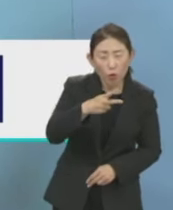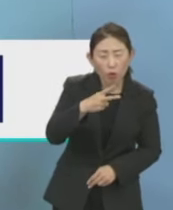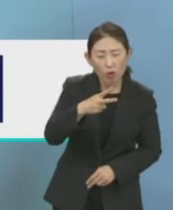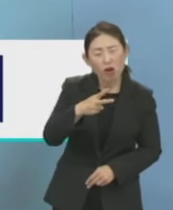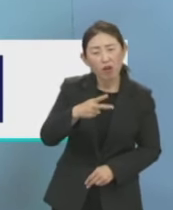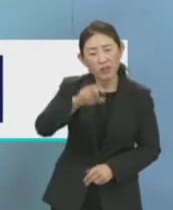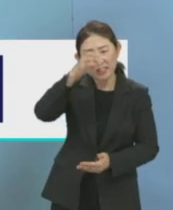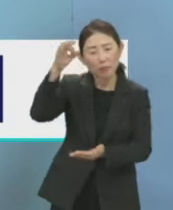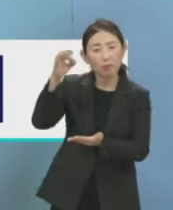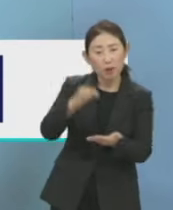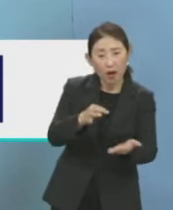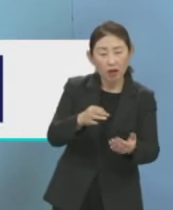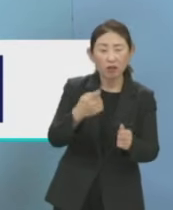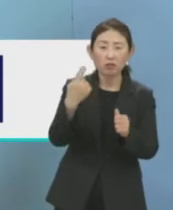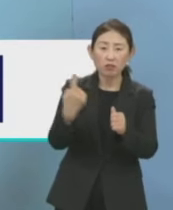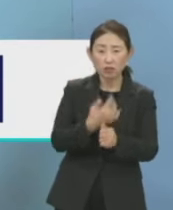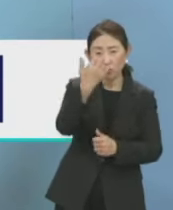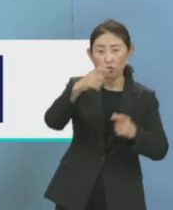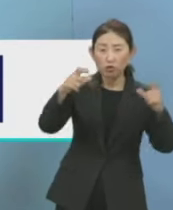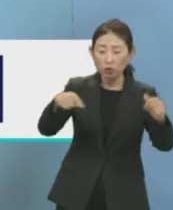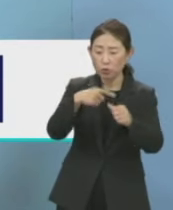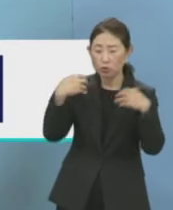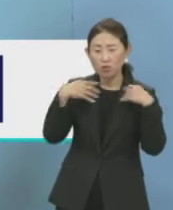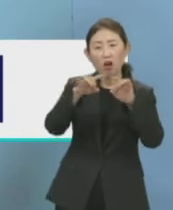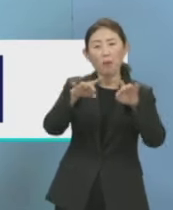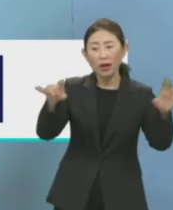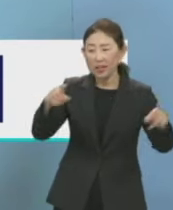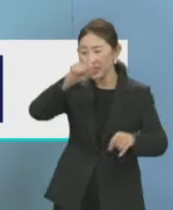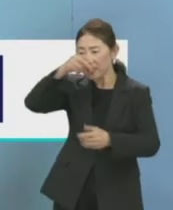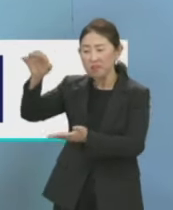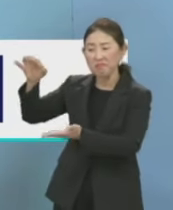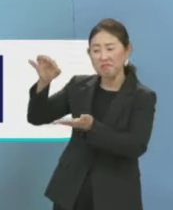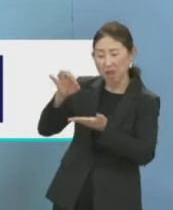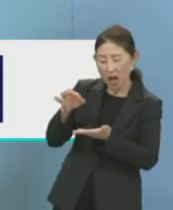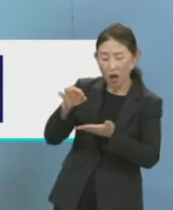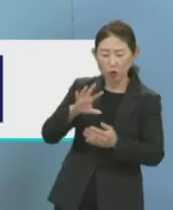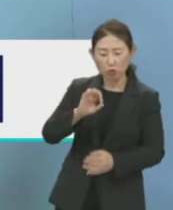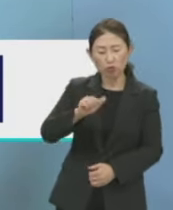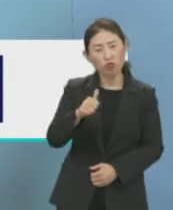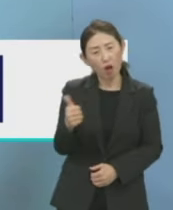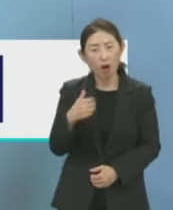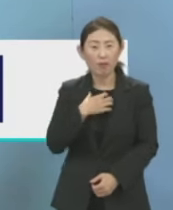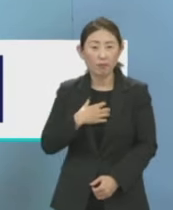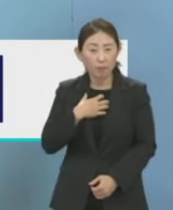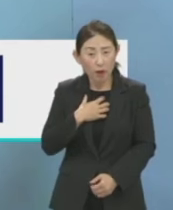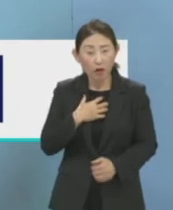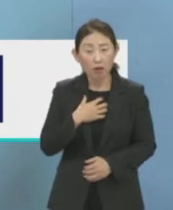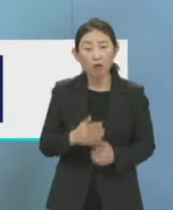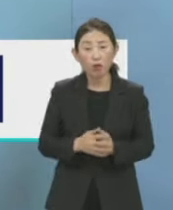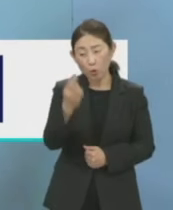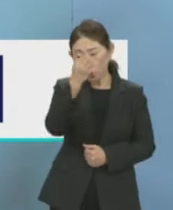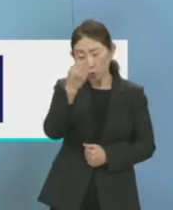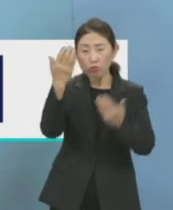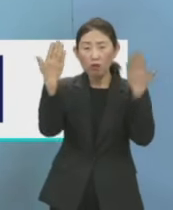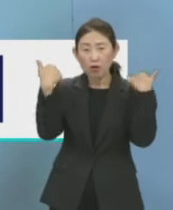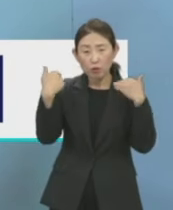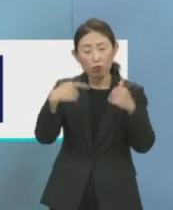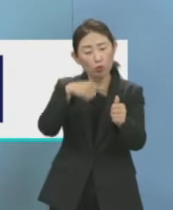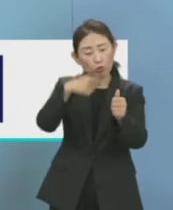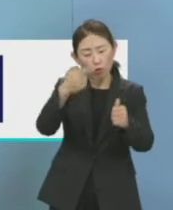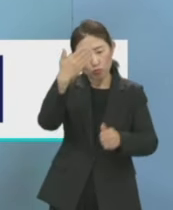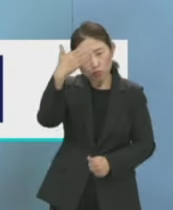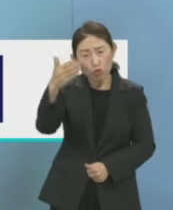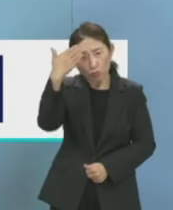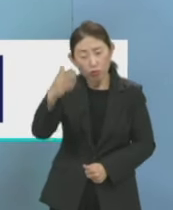충청권의 각 교육청들은 안 그래도 부족한 재정에 더욱 실업이 깊어지고 있습니다. 특히 고교 무상교육 등 정착 단계에